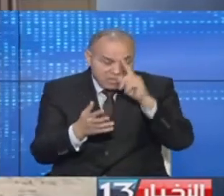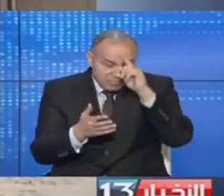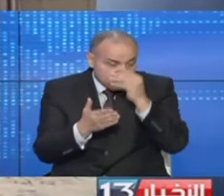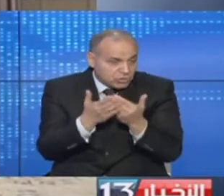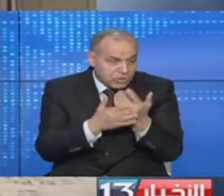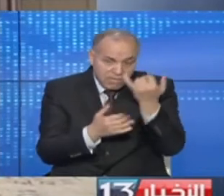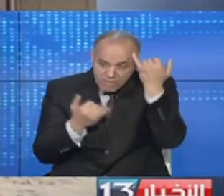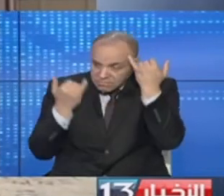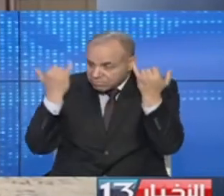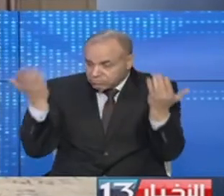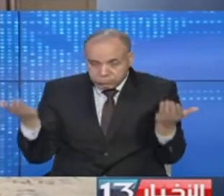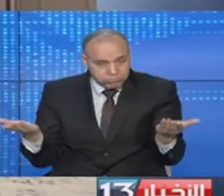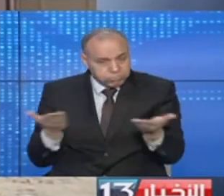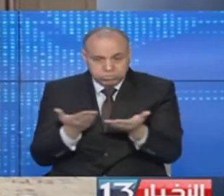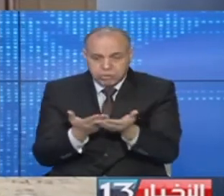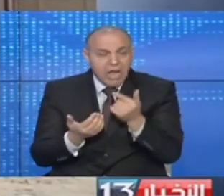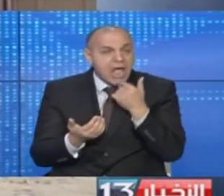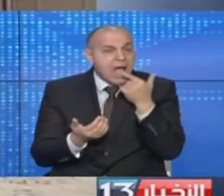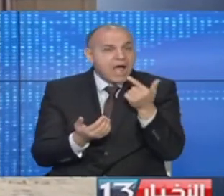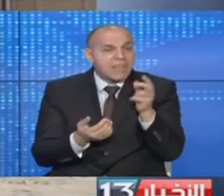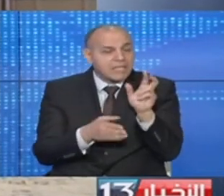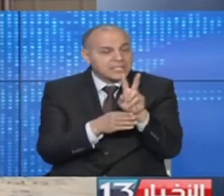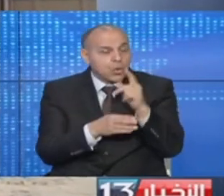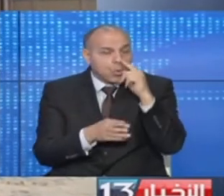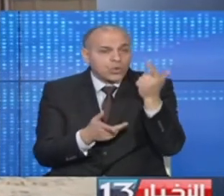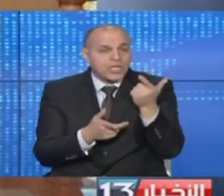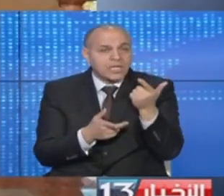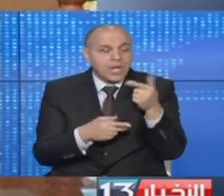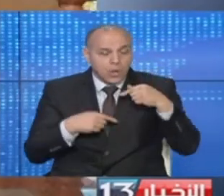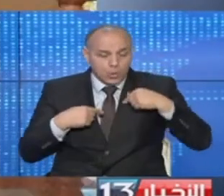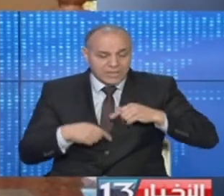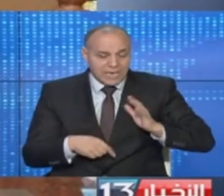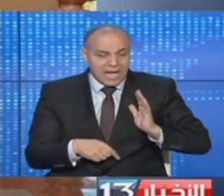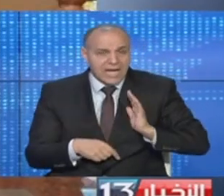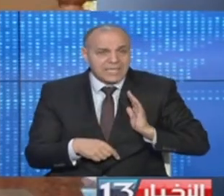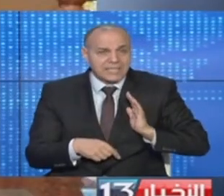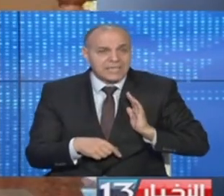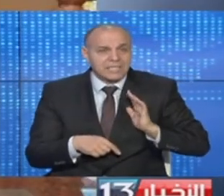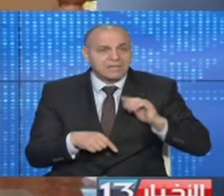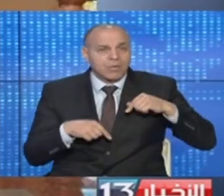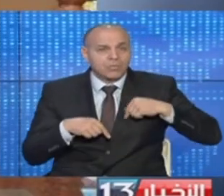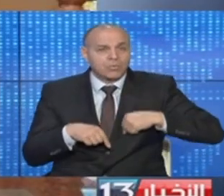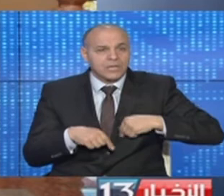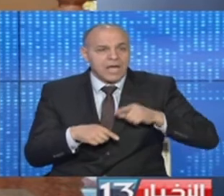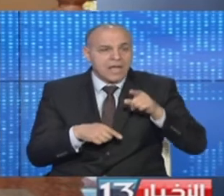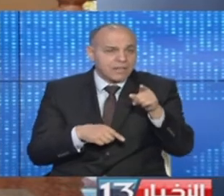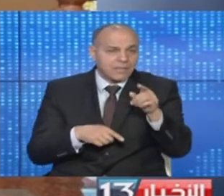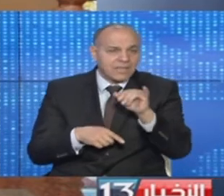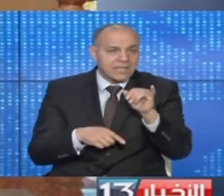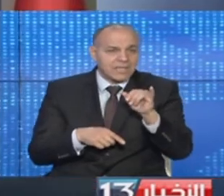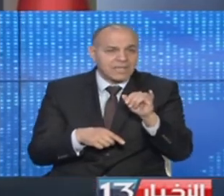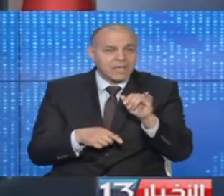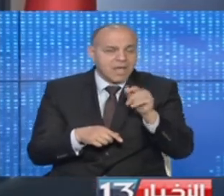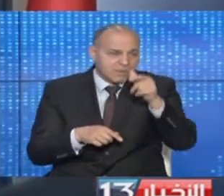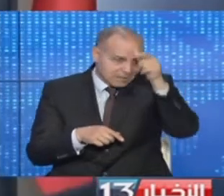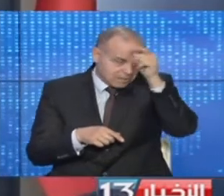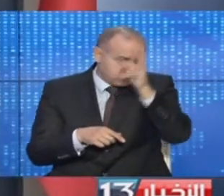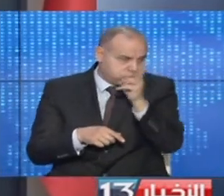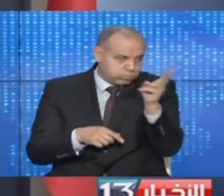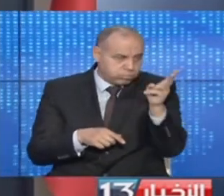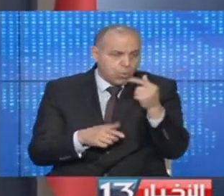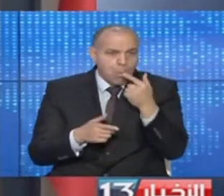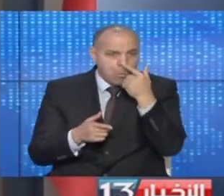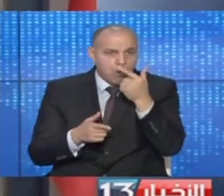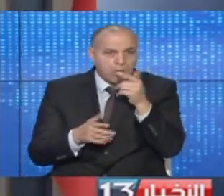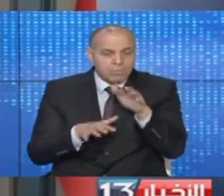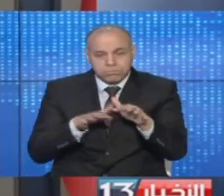في ليبيا من منطلقاتها الزيارة التي يؤديها وزير الدفاع في حكومة السراج صلاح الدين النمروش إلى أنقرة وما يرجح